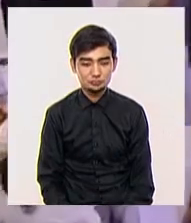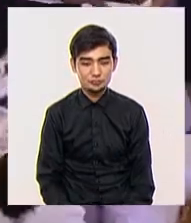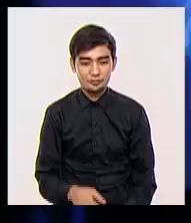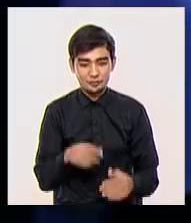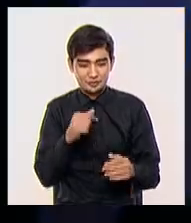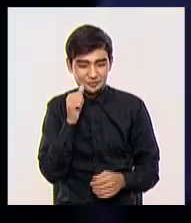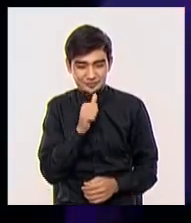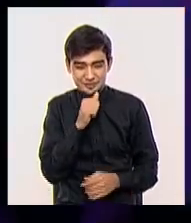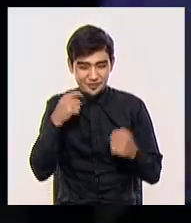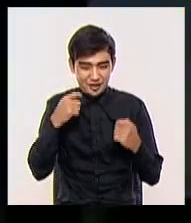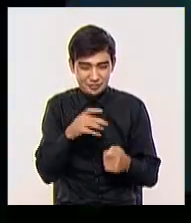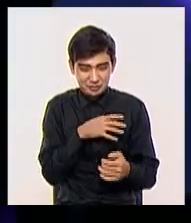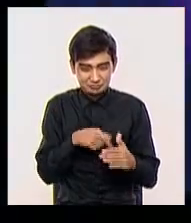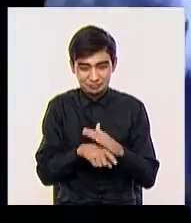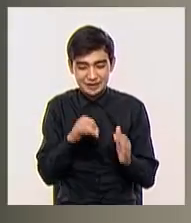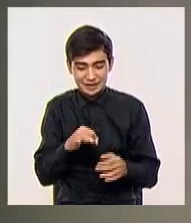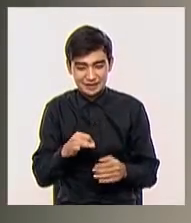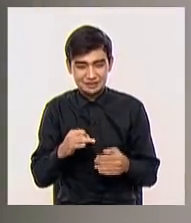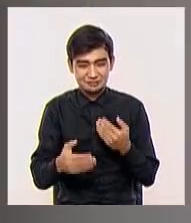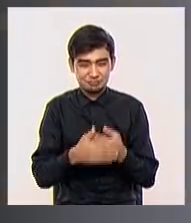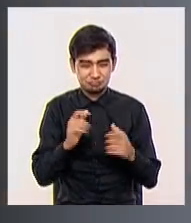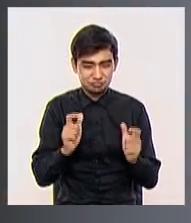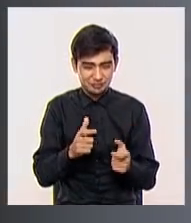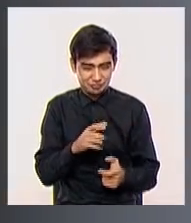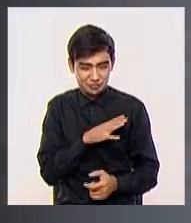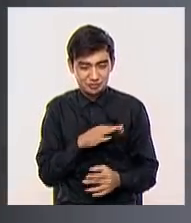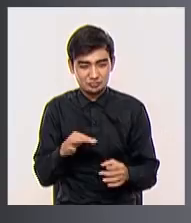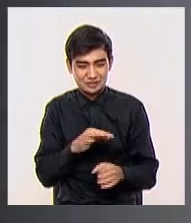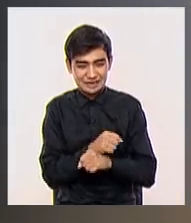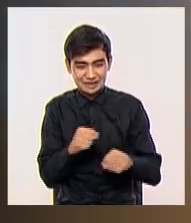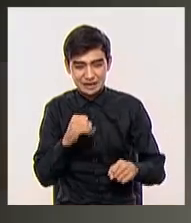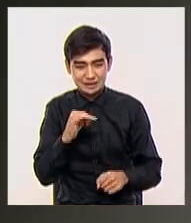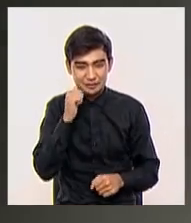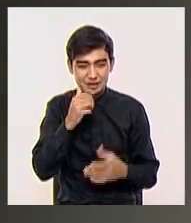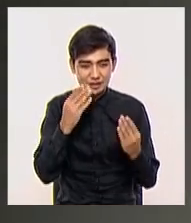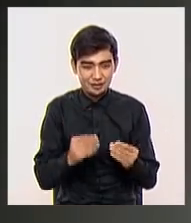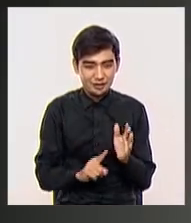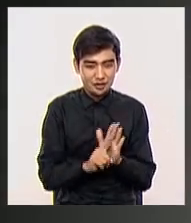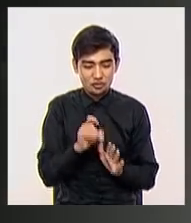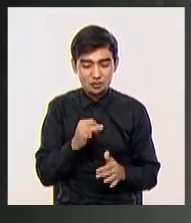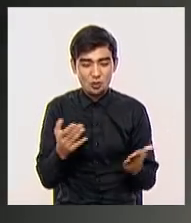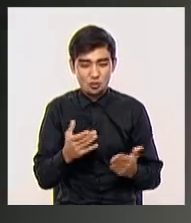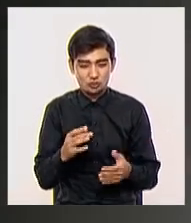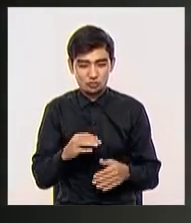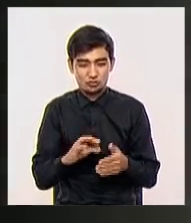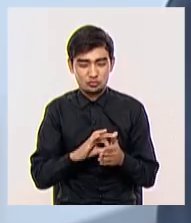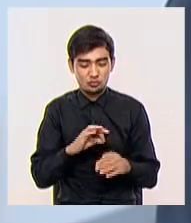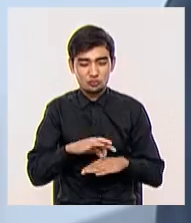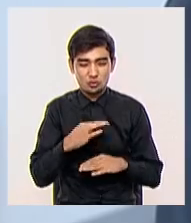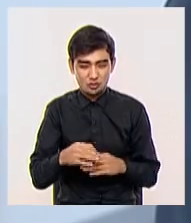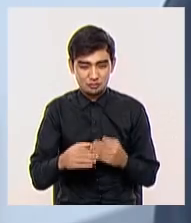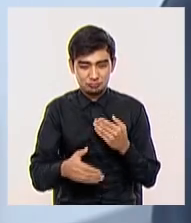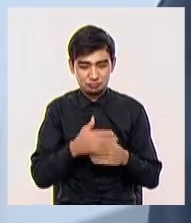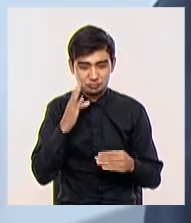Тығылып той жасайтындарға ескерту, карантинде тойларды болдырмау үшін ертеңнен бастап қандай қатаң шара қолданыла бастайды?